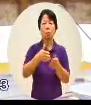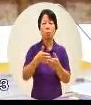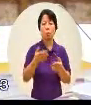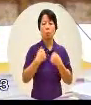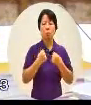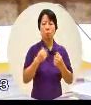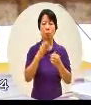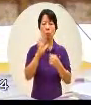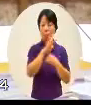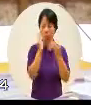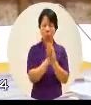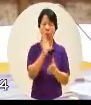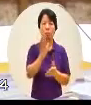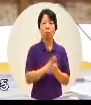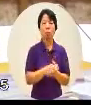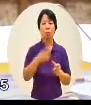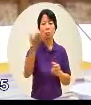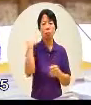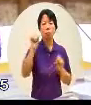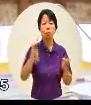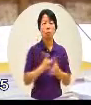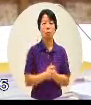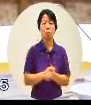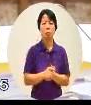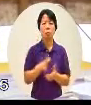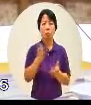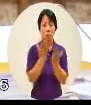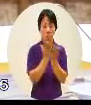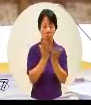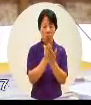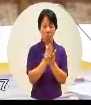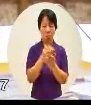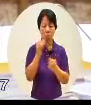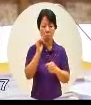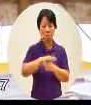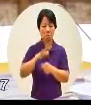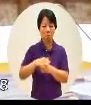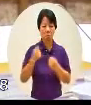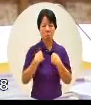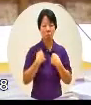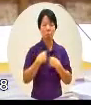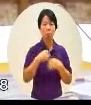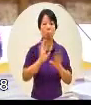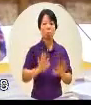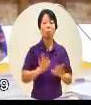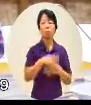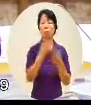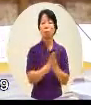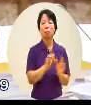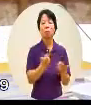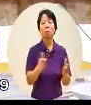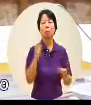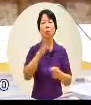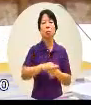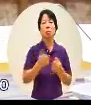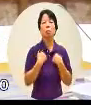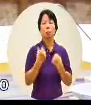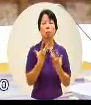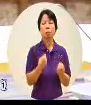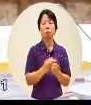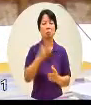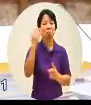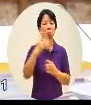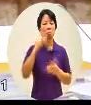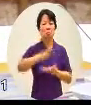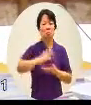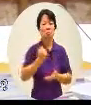齁、哦、含这种的在补啦，不是像咱较早讲补功课就可以呢，现在是每项补呢齁、哦、这样他的压力还有降低没嘛。